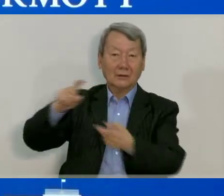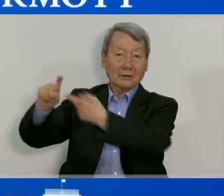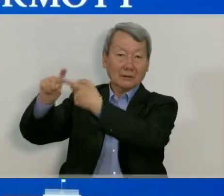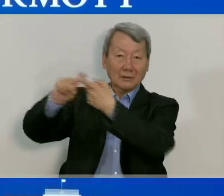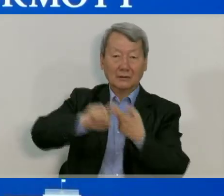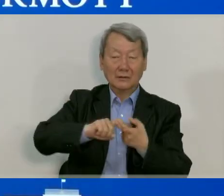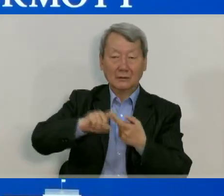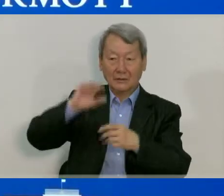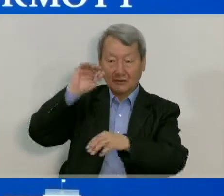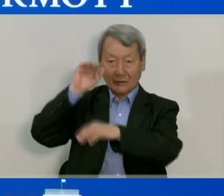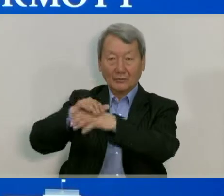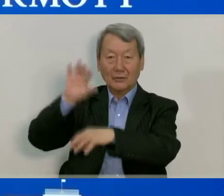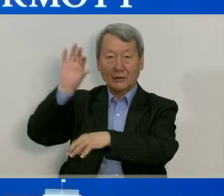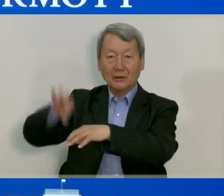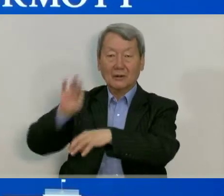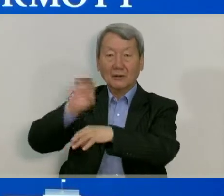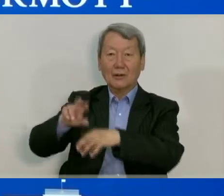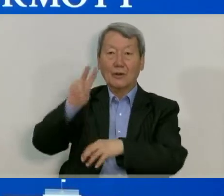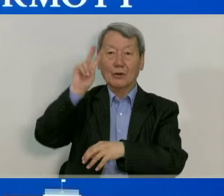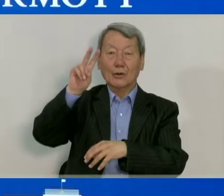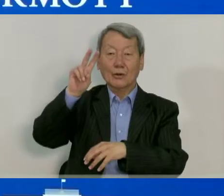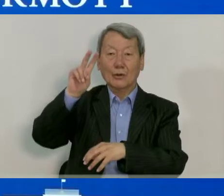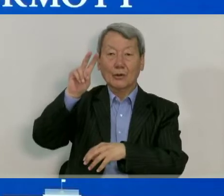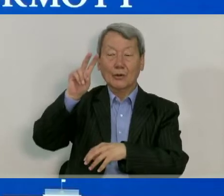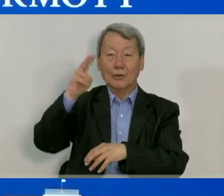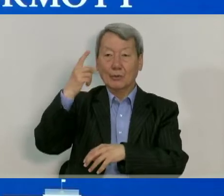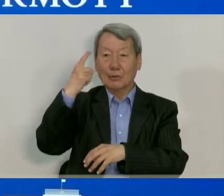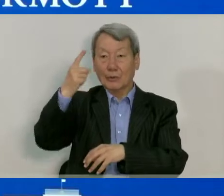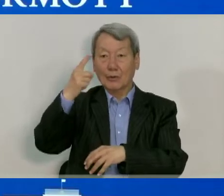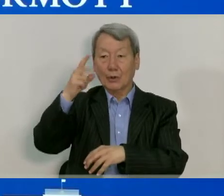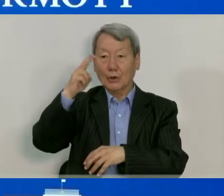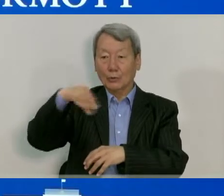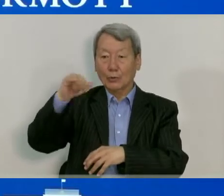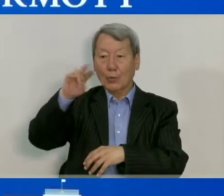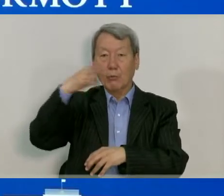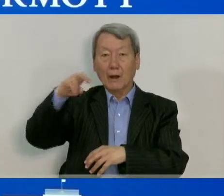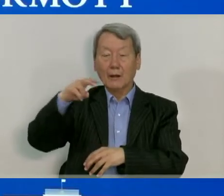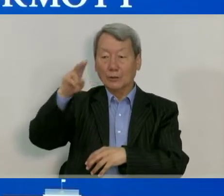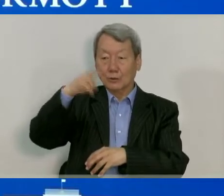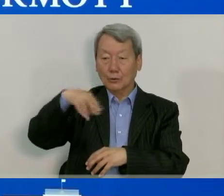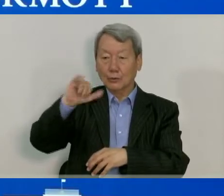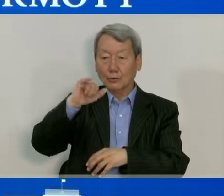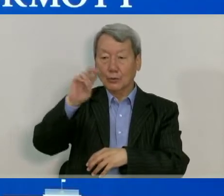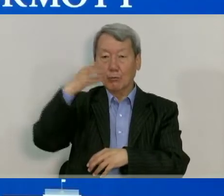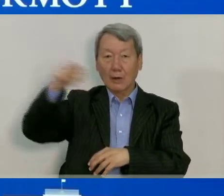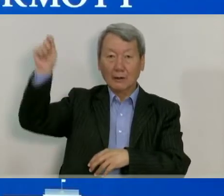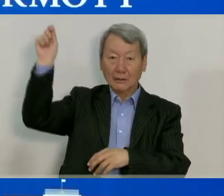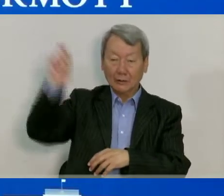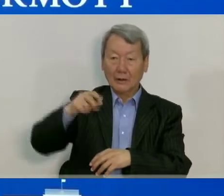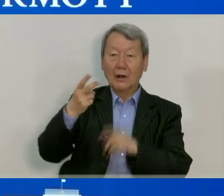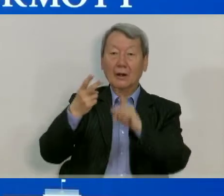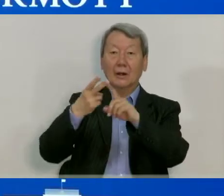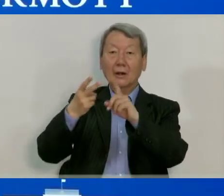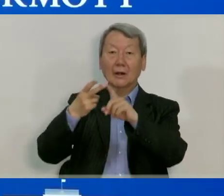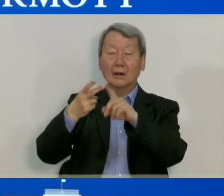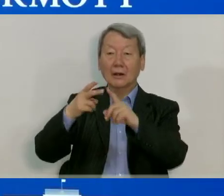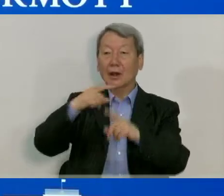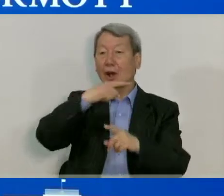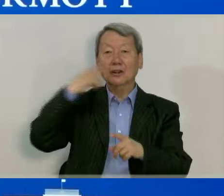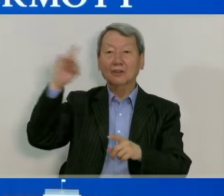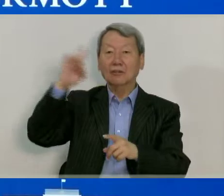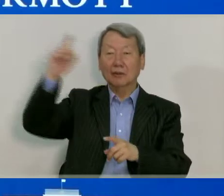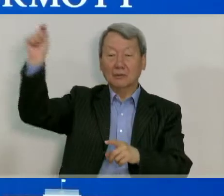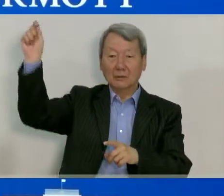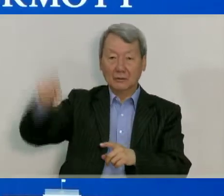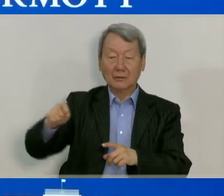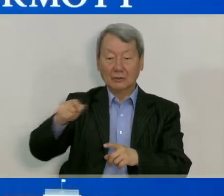жарандардан табылып чыгып атат. Экөөсү Дубай, бирөөсү Дубайдан келген жарандардан, экөөсү Россия